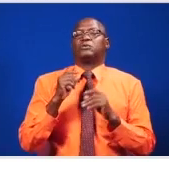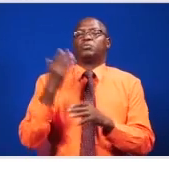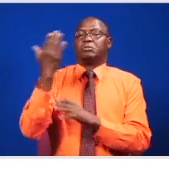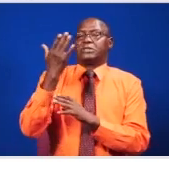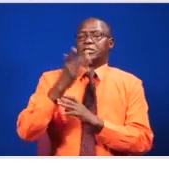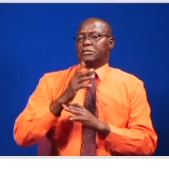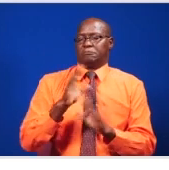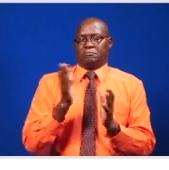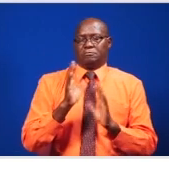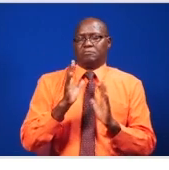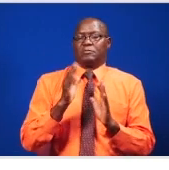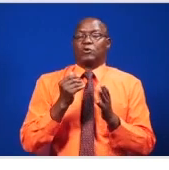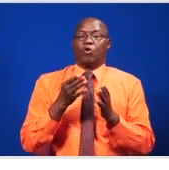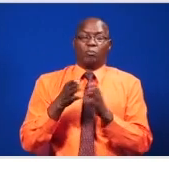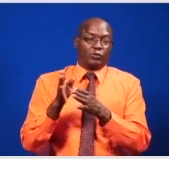ukiniuliza